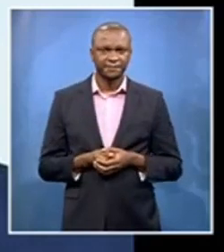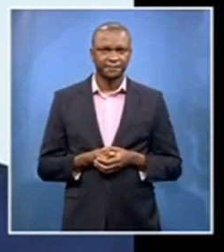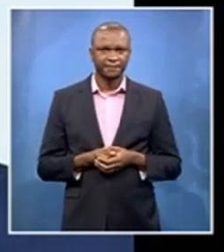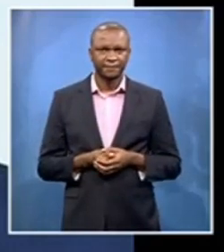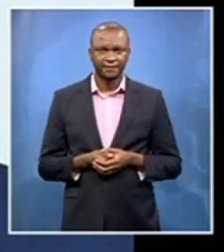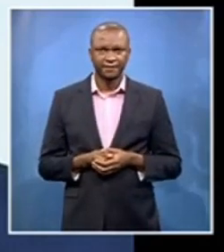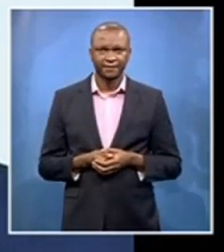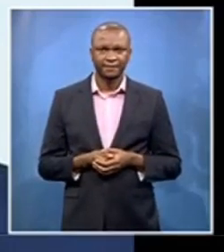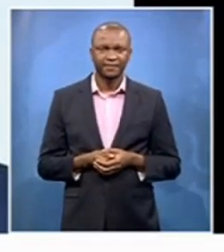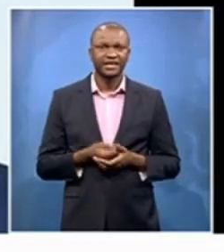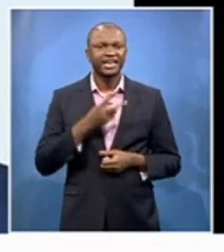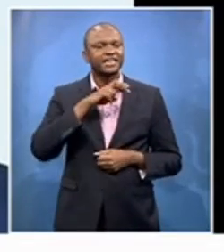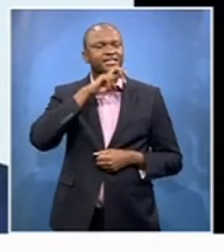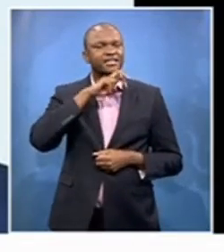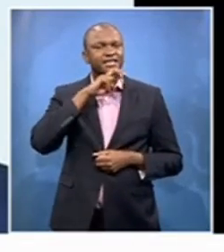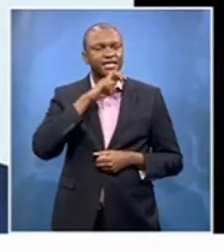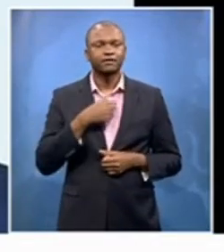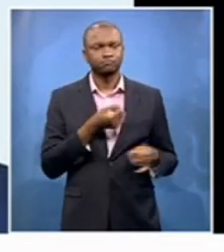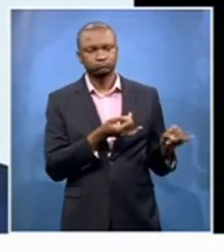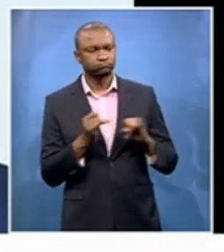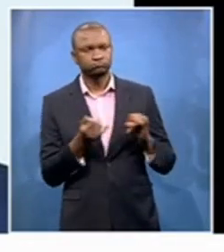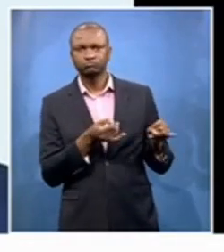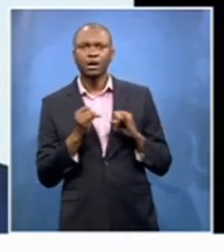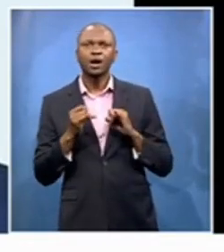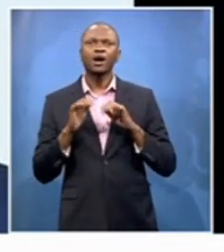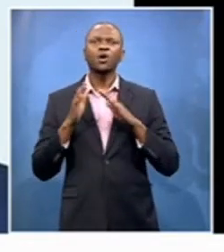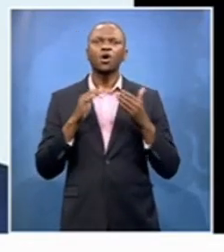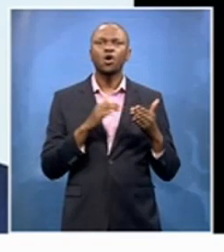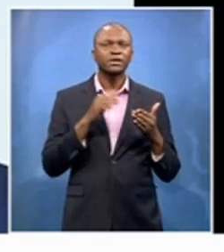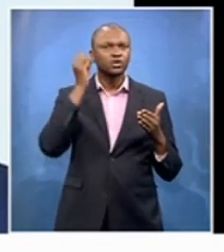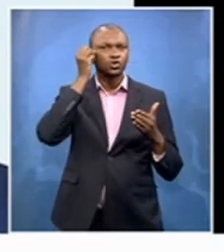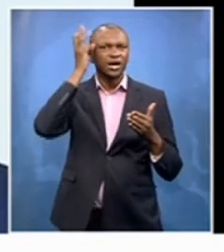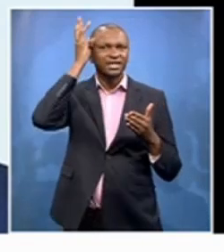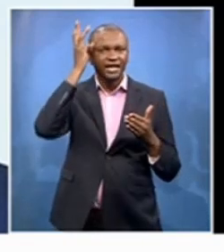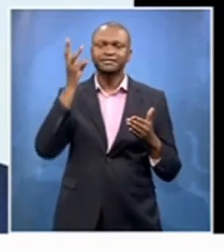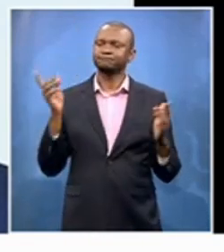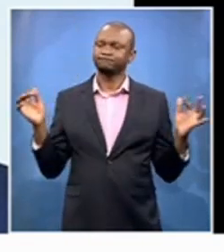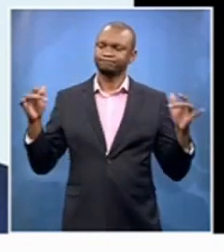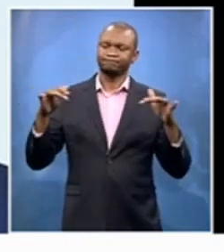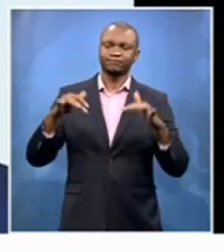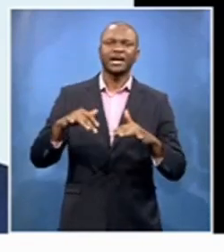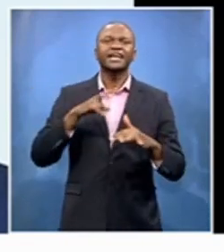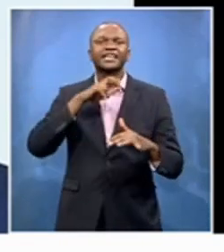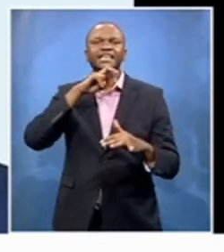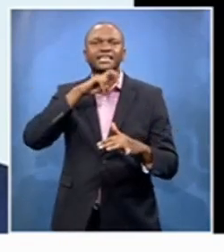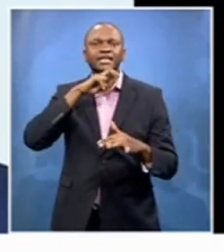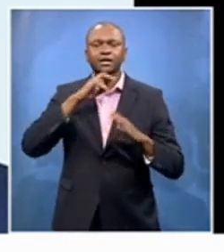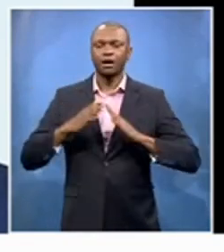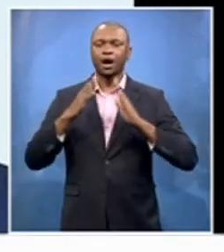Ingwenyama ibite sive esibayeni. Njengoba seke kwamenyetelwa kutsi sive kubheke ukuthi siye esibayeni kusasa. Kepha kwente